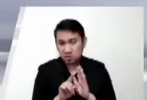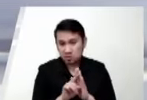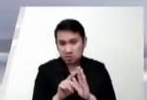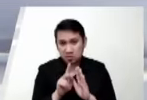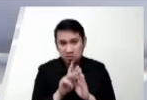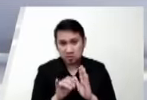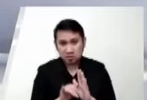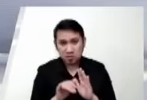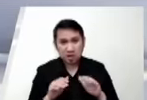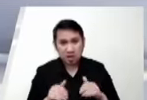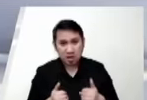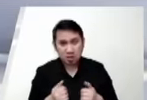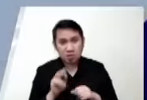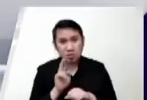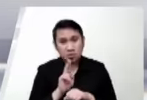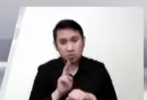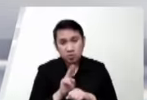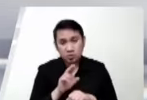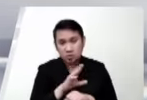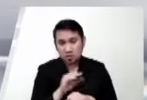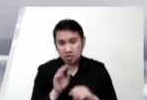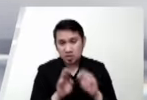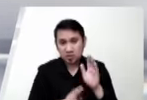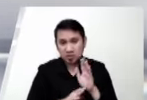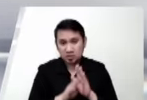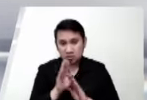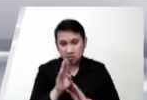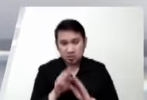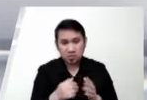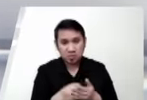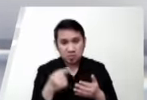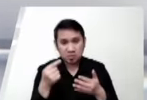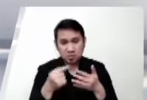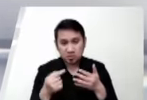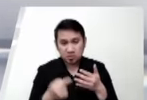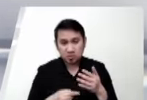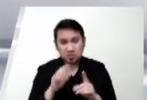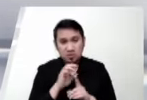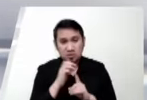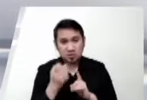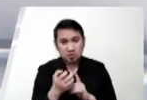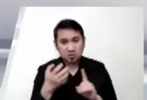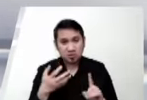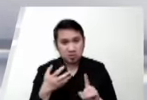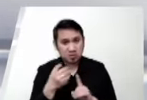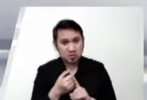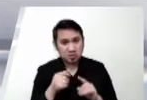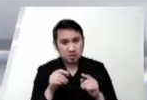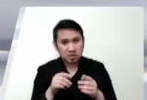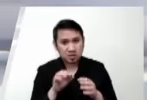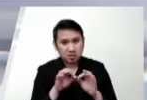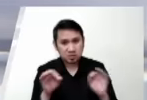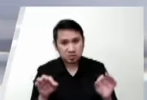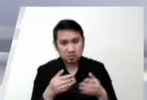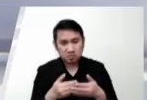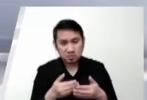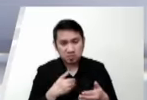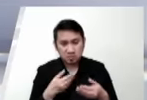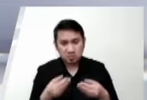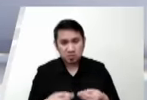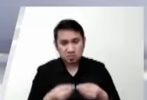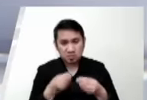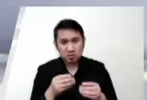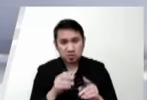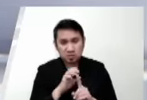ito gagamitin at ide-develop na ide-detalye sa Environmental Impact Statement bago pa ito isyuhan ng Environmental